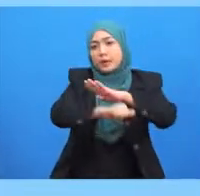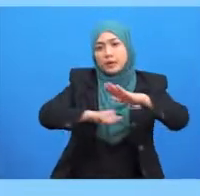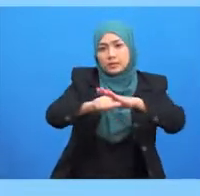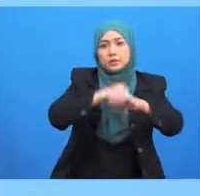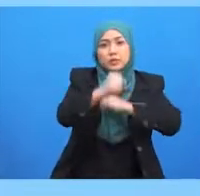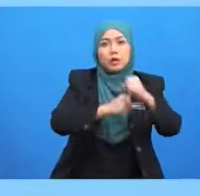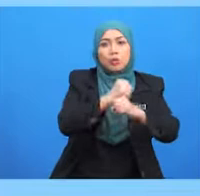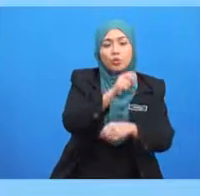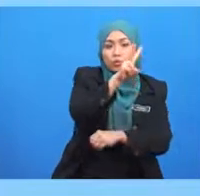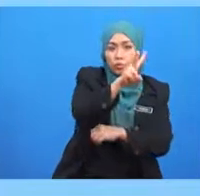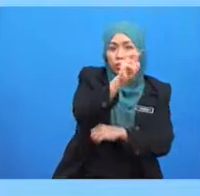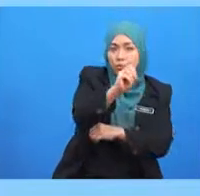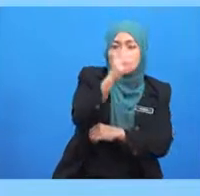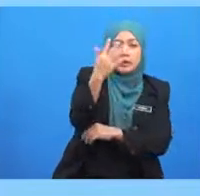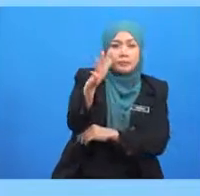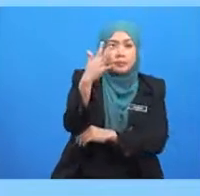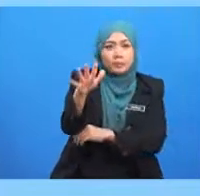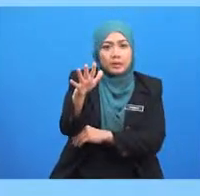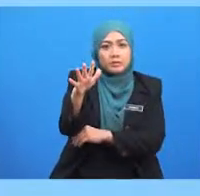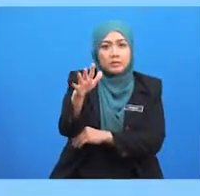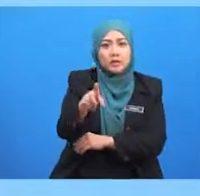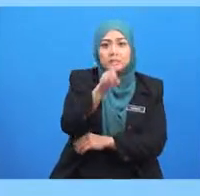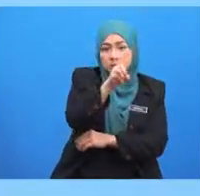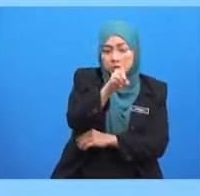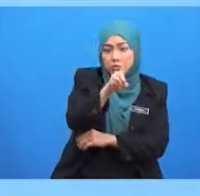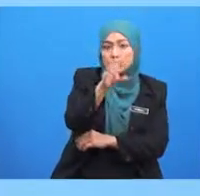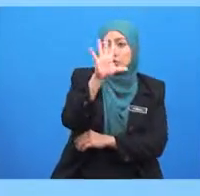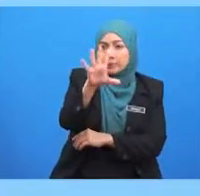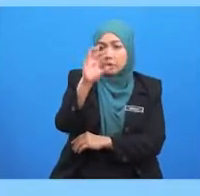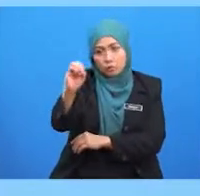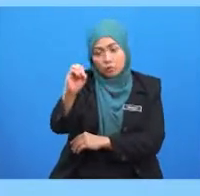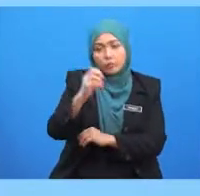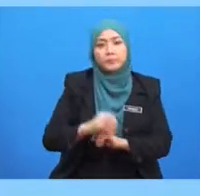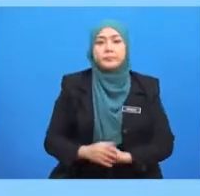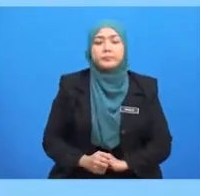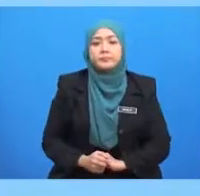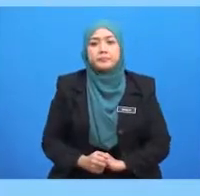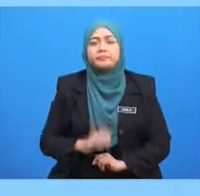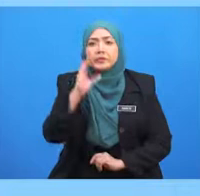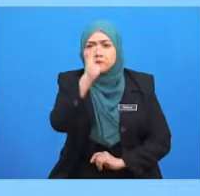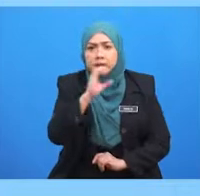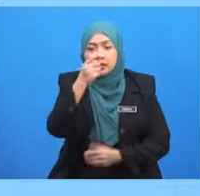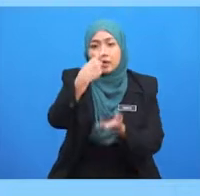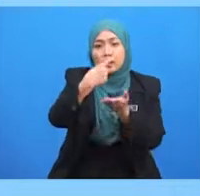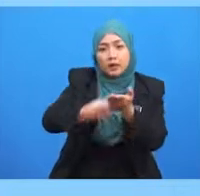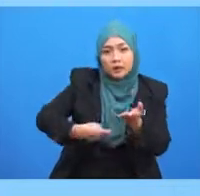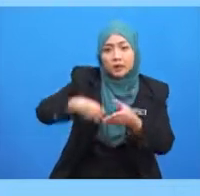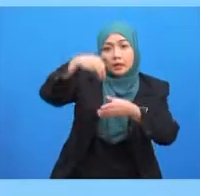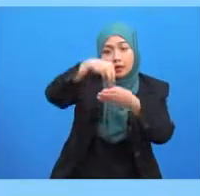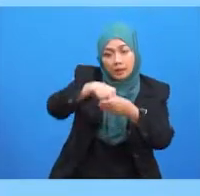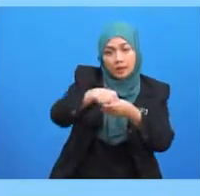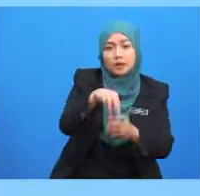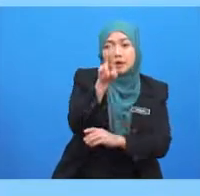tahun 2015 ialah 150 cari harga dalam